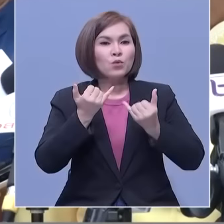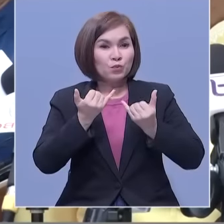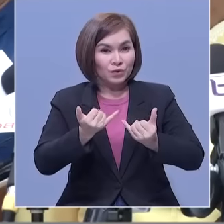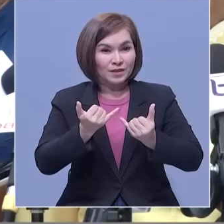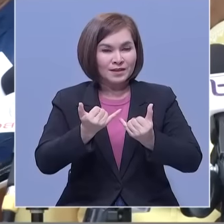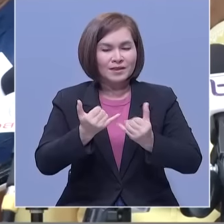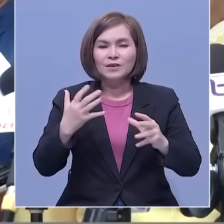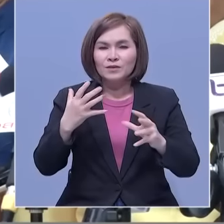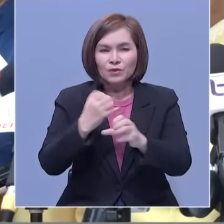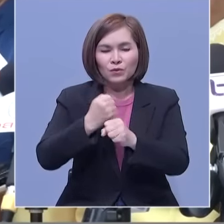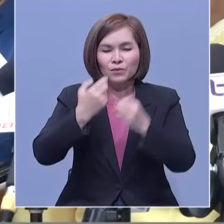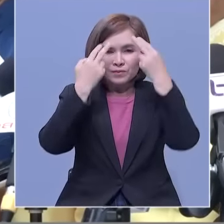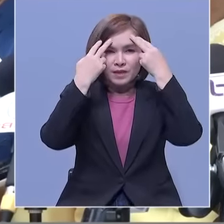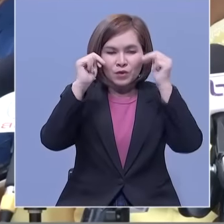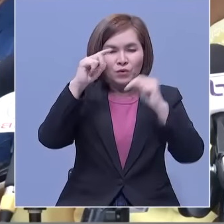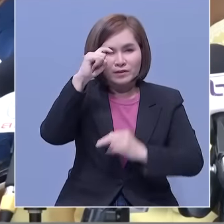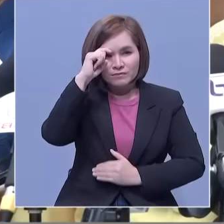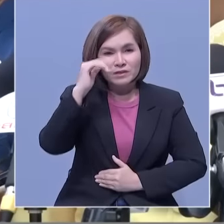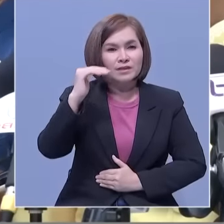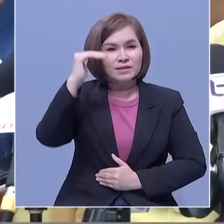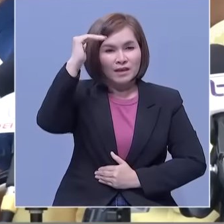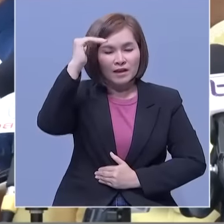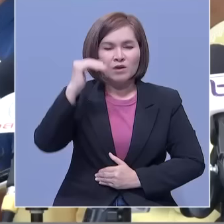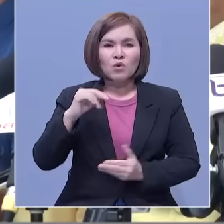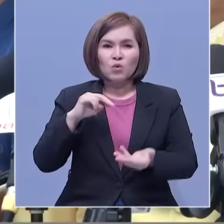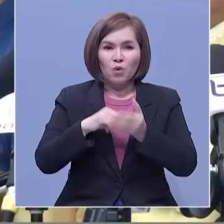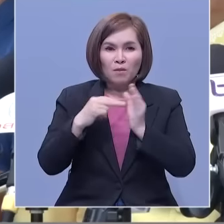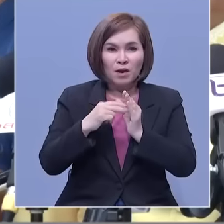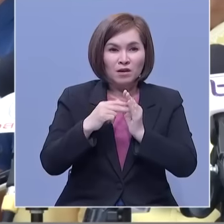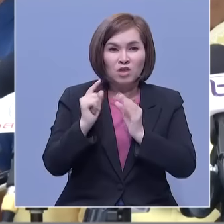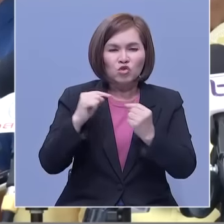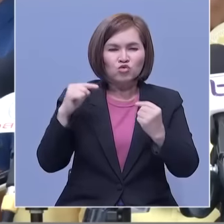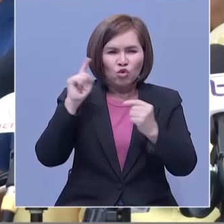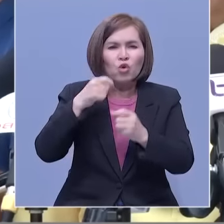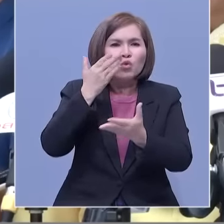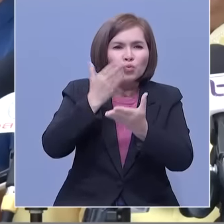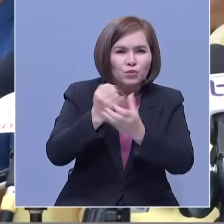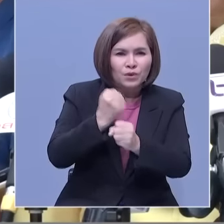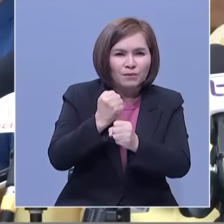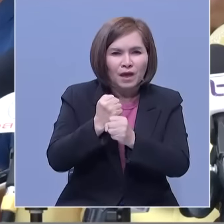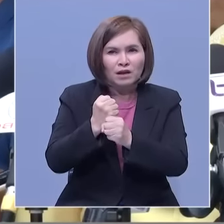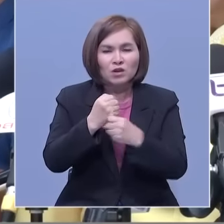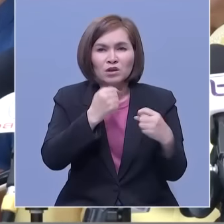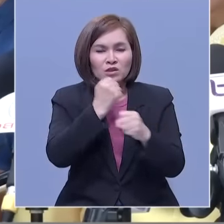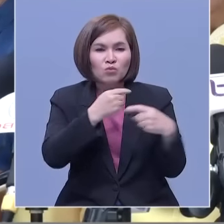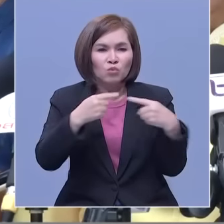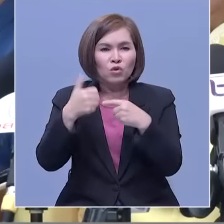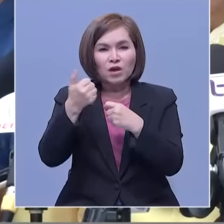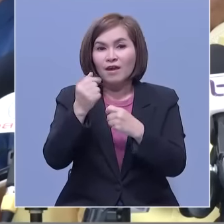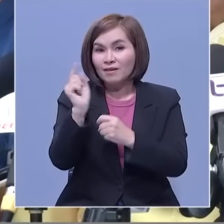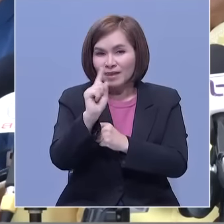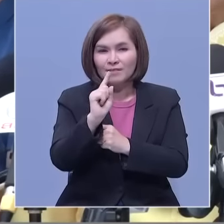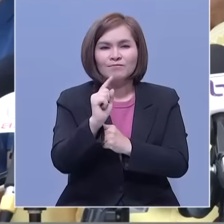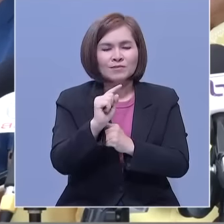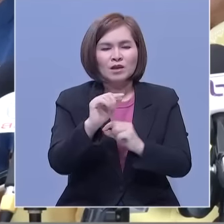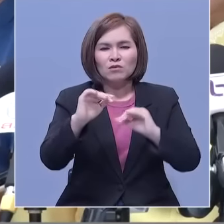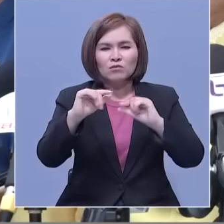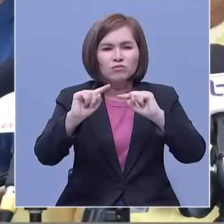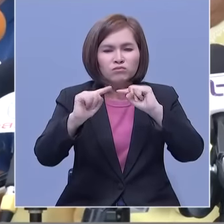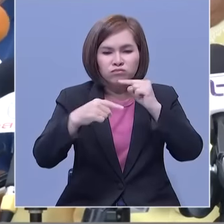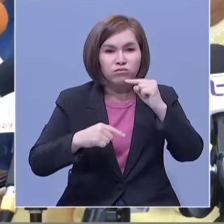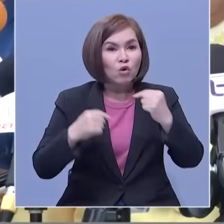คุณเศรษฐาทวีศิลป์นายกรัฐมนตรีจะรอดหรือจะร่วงคือเราใช้คำง่ายๆะกันเดี๋ยวให้โหวตกันนะคะใน